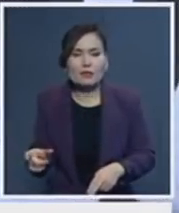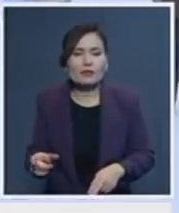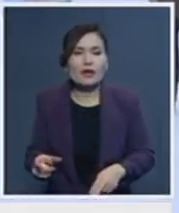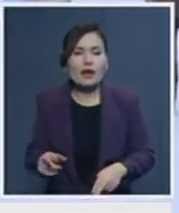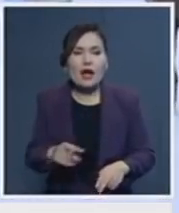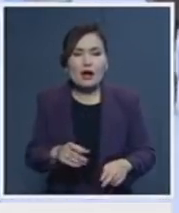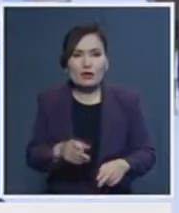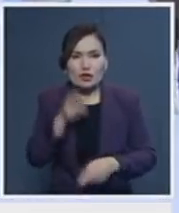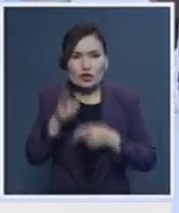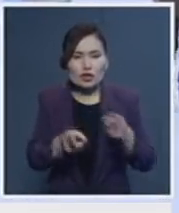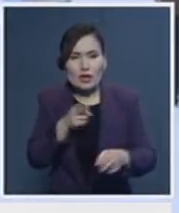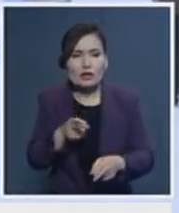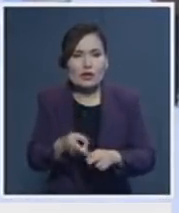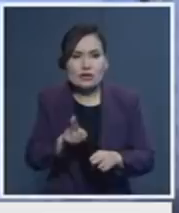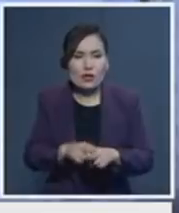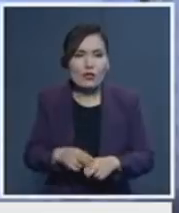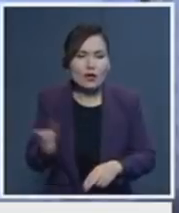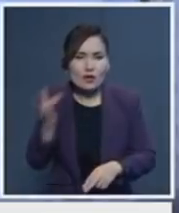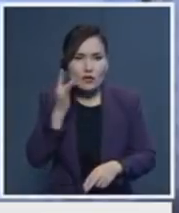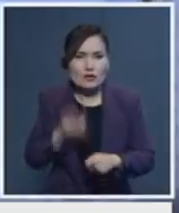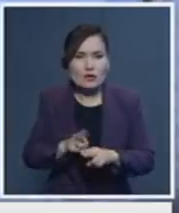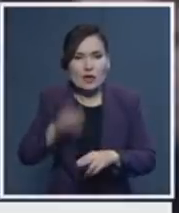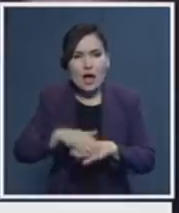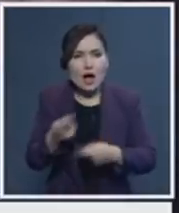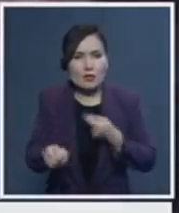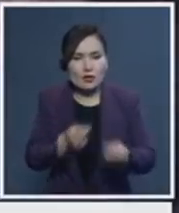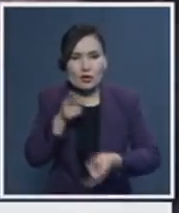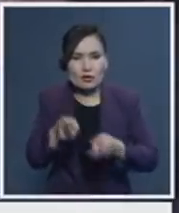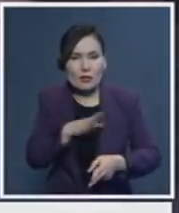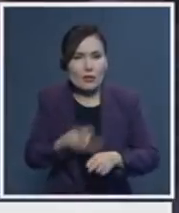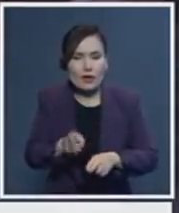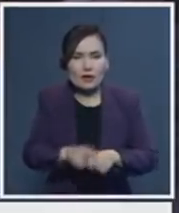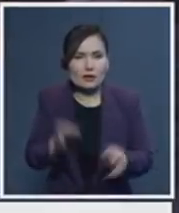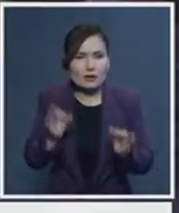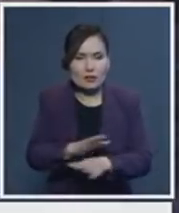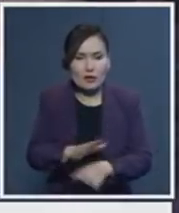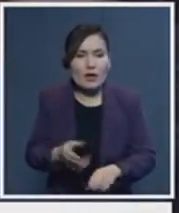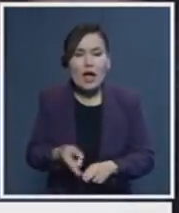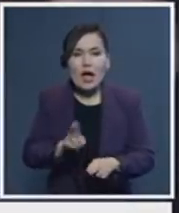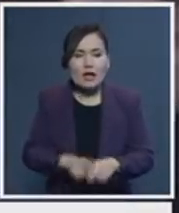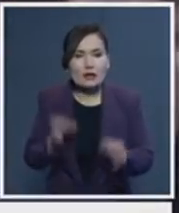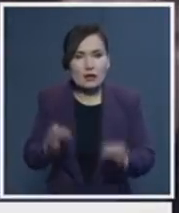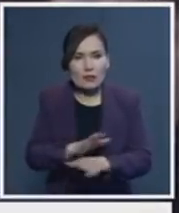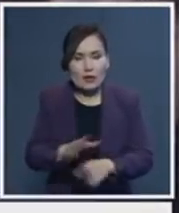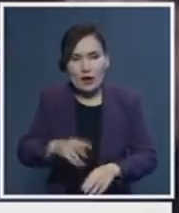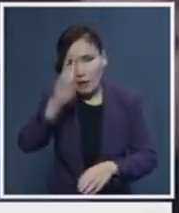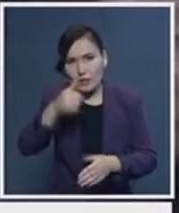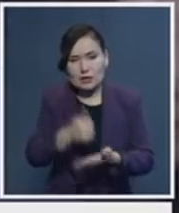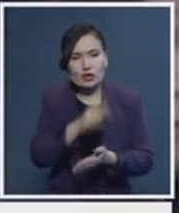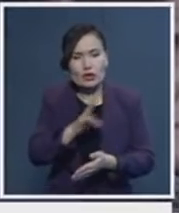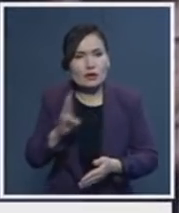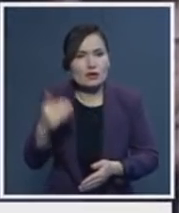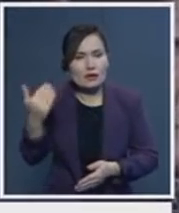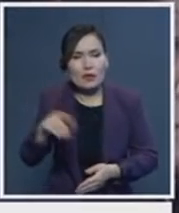мекемеге де хабарласқан, әкімшілікке де сан рет арызданған. Это же несправедливо. Бұл деген әділетсіз ғой. Президент айтты ғой,